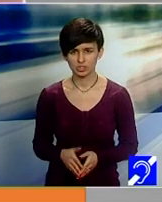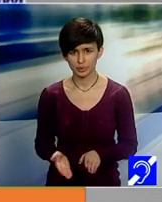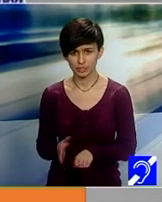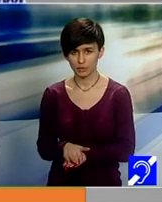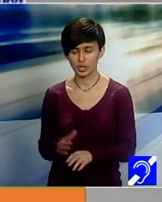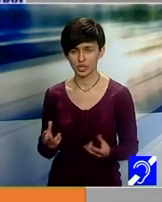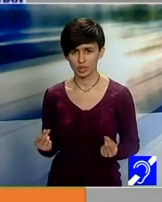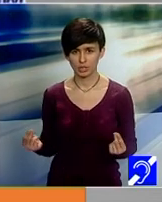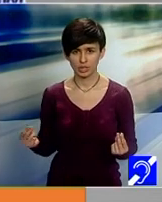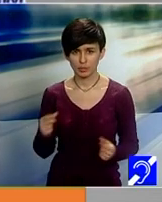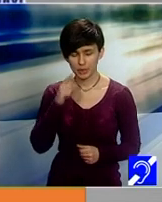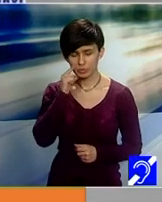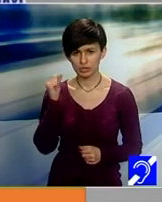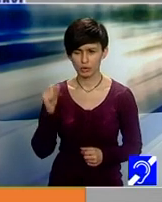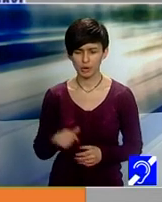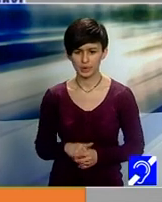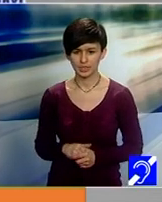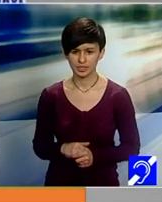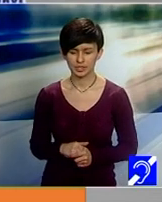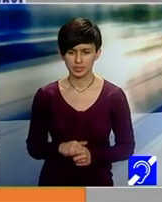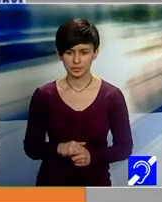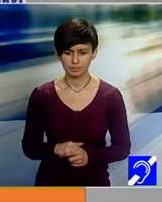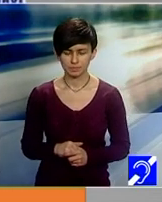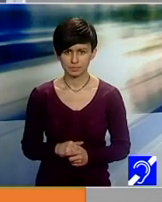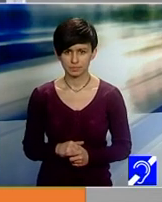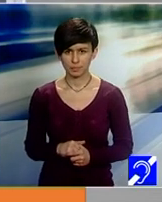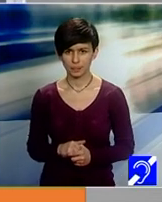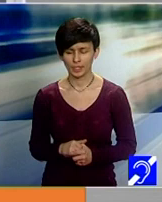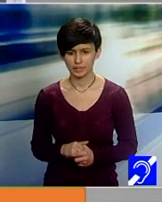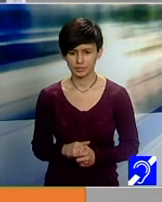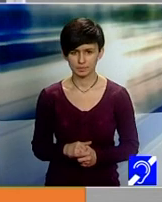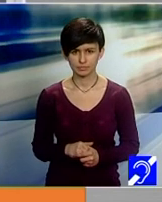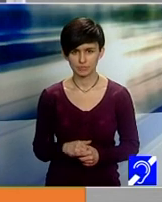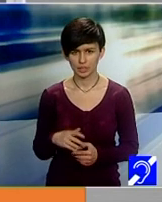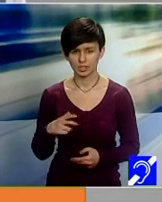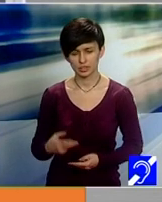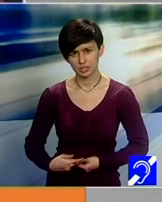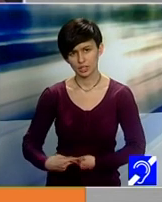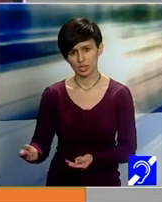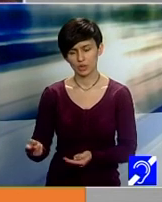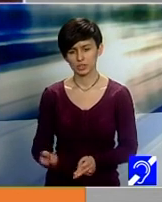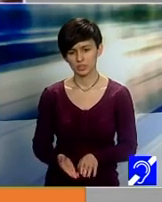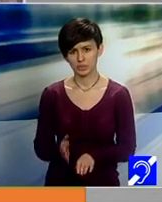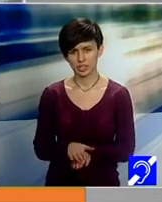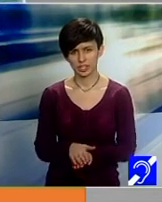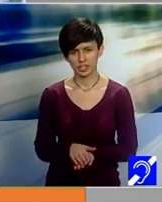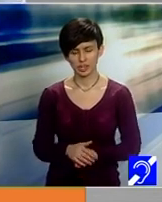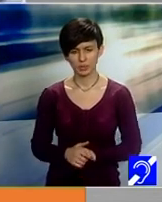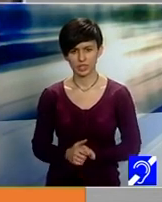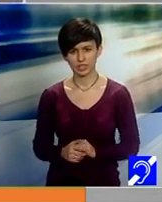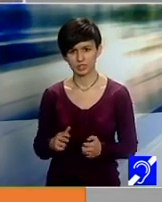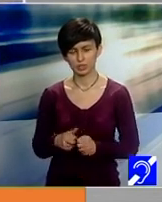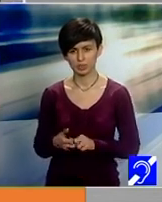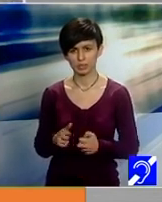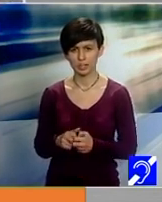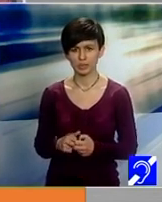nu vrem să credem așa ceva, deja este un atentat la viața noastră, deja cred că devine o problemă de siguranță națională, de